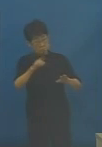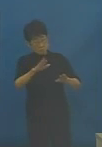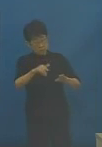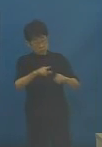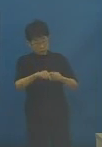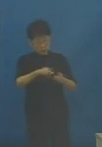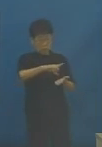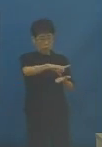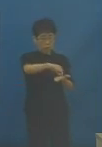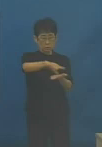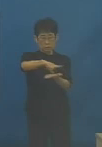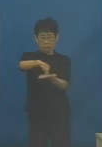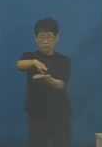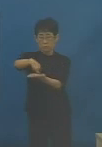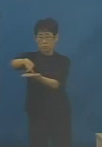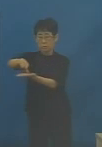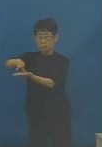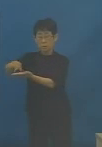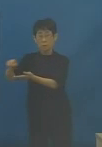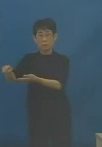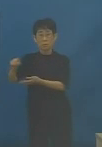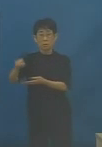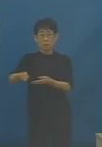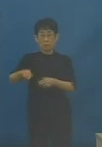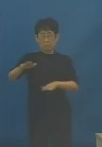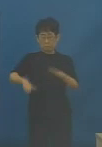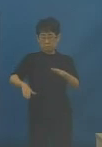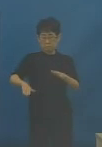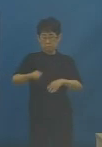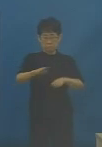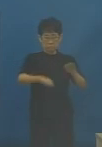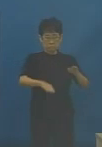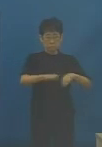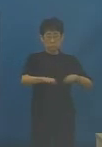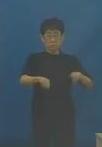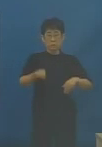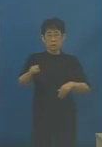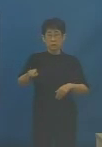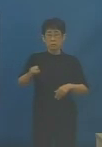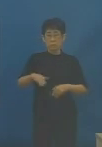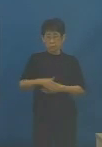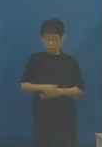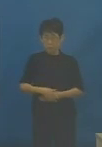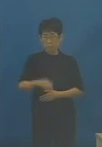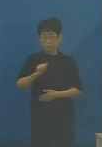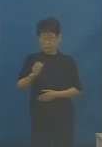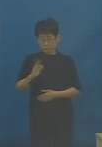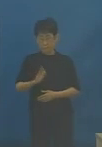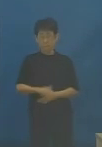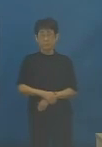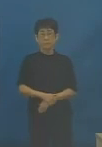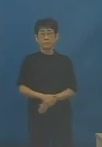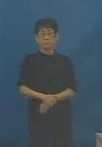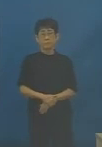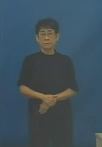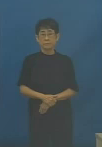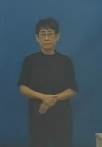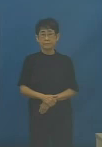地域によって区別されるというのはそれは耐え難いことであります。